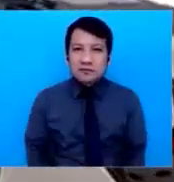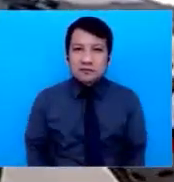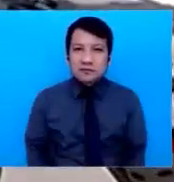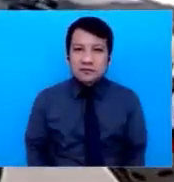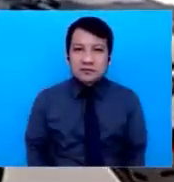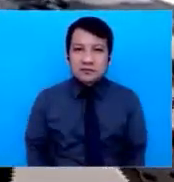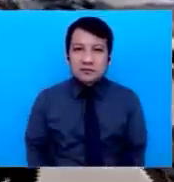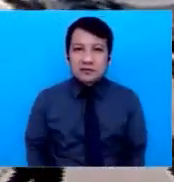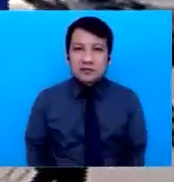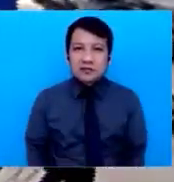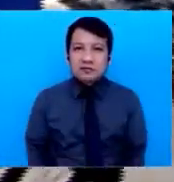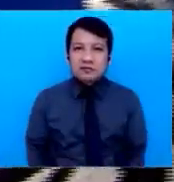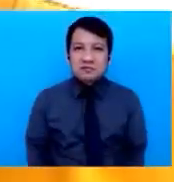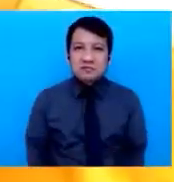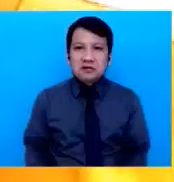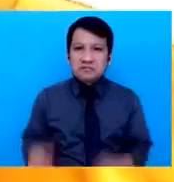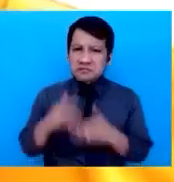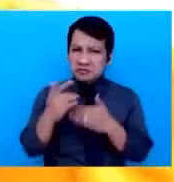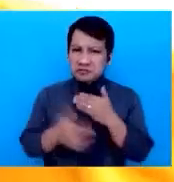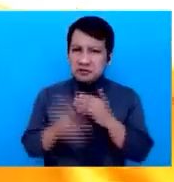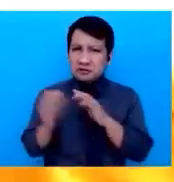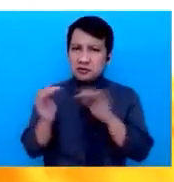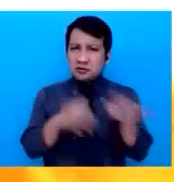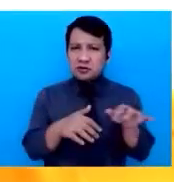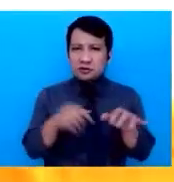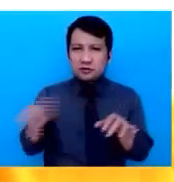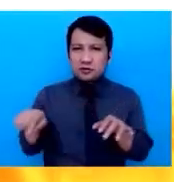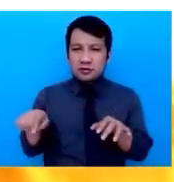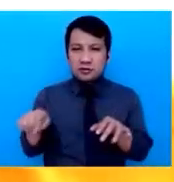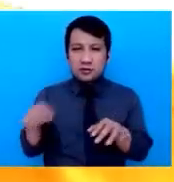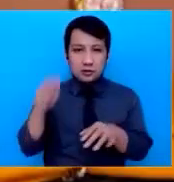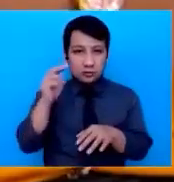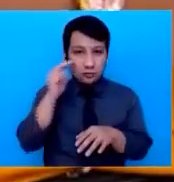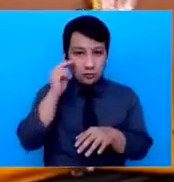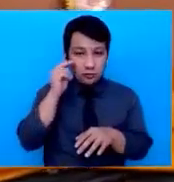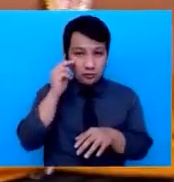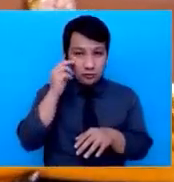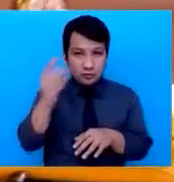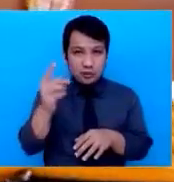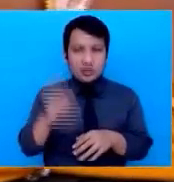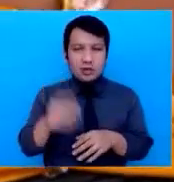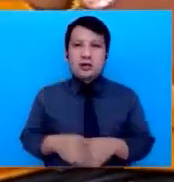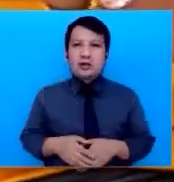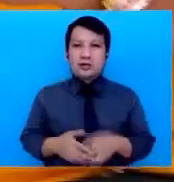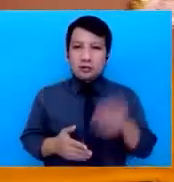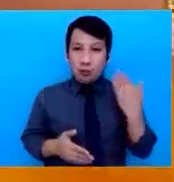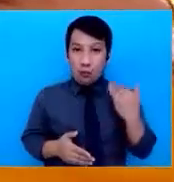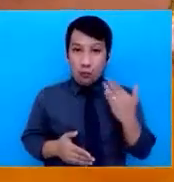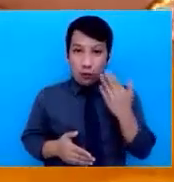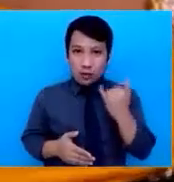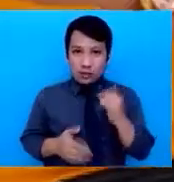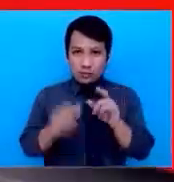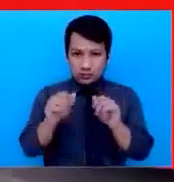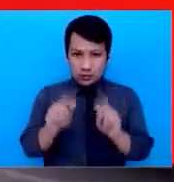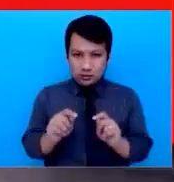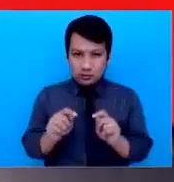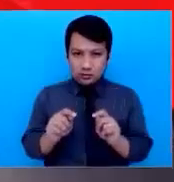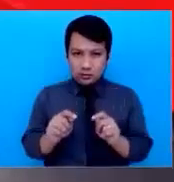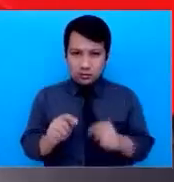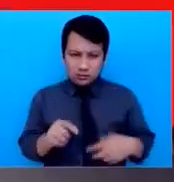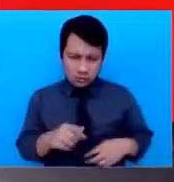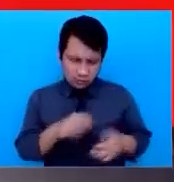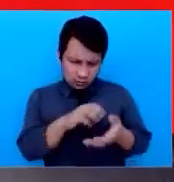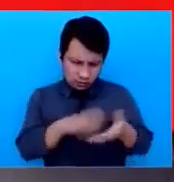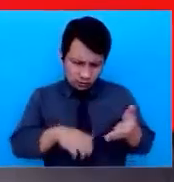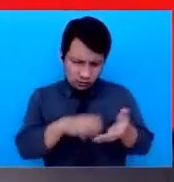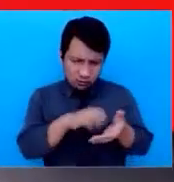Maagang napasugod sa branch ng BDO ang depositor na si Eugenio Deo Careza. Nitong Sabado kasi, natuklasan niyang unti-unting nababawasan